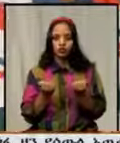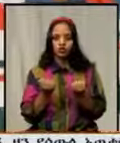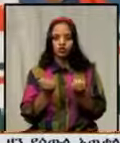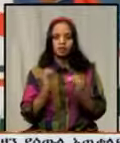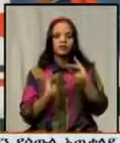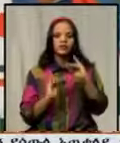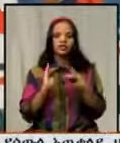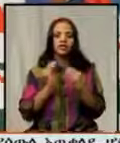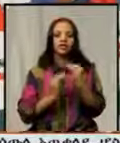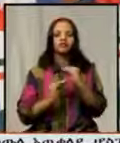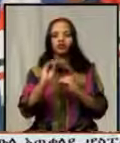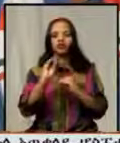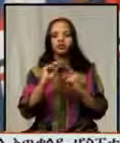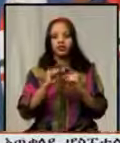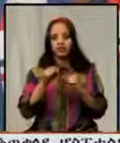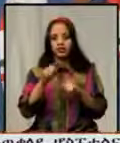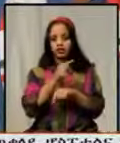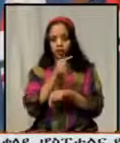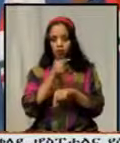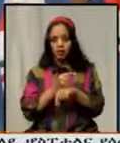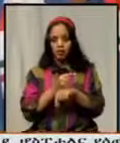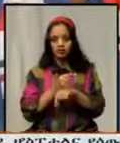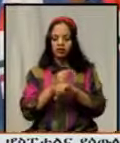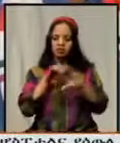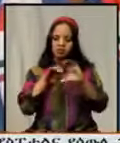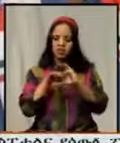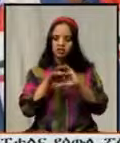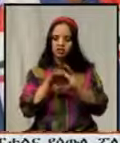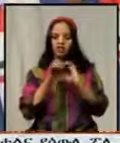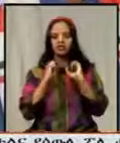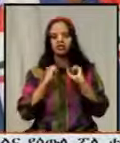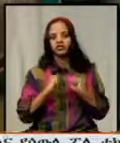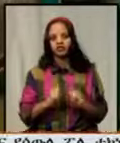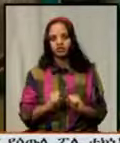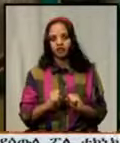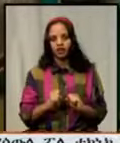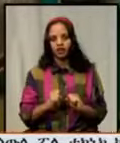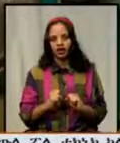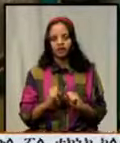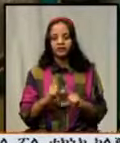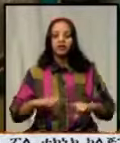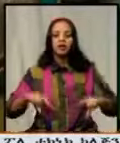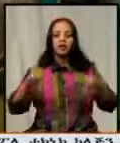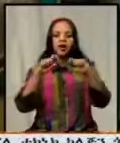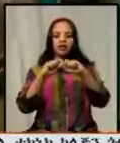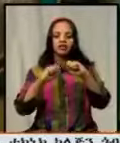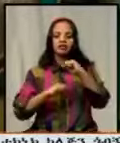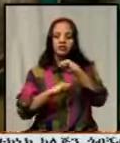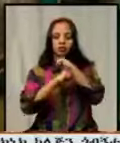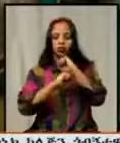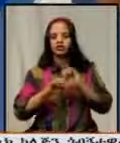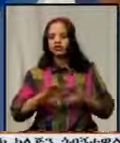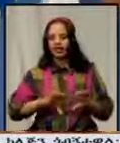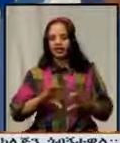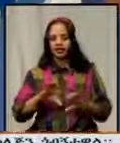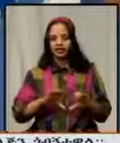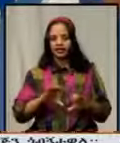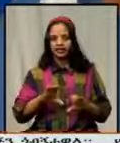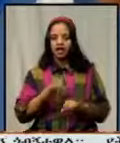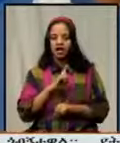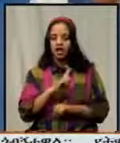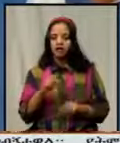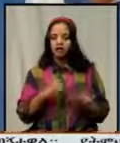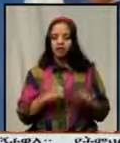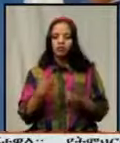በጨረታ ከምንሸጣቸው ወደ እነዚህ ተቋማት ማስገባት ይቻላል። በአይነትም ሰፖርት እናደርጋቸዋለን። አንዳንዱ